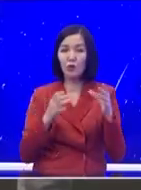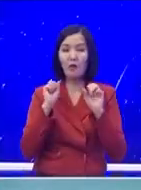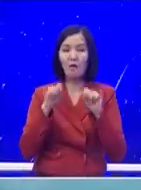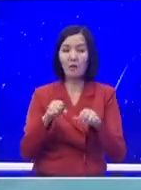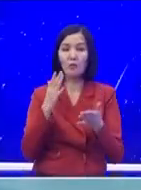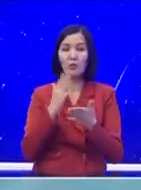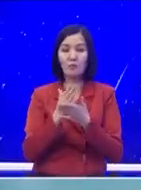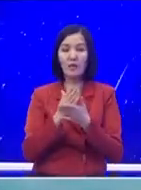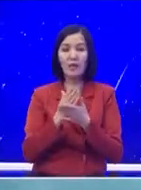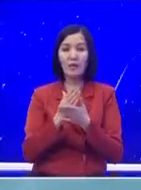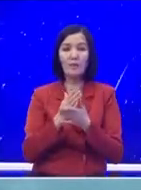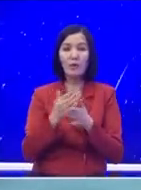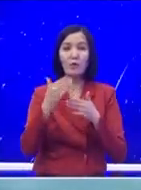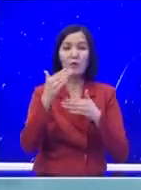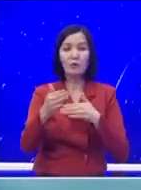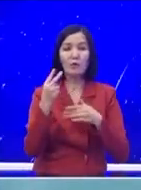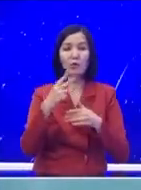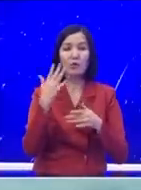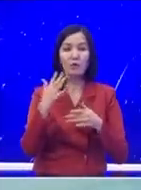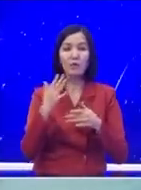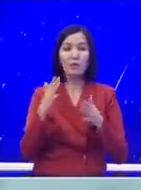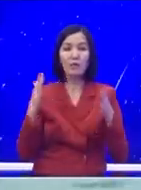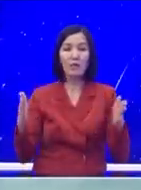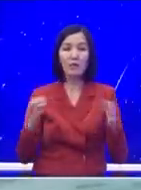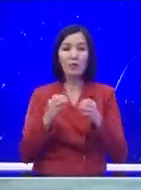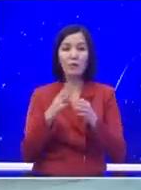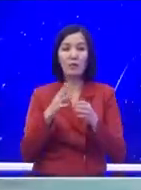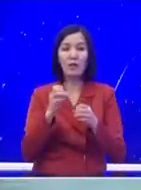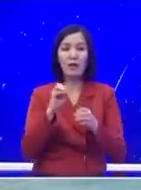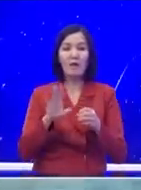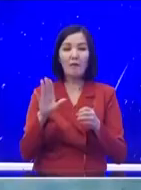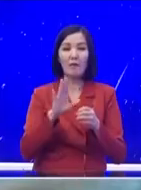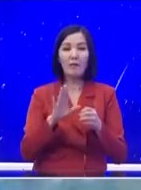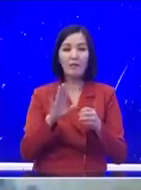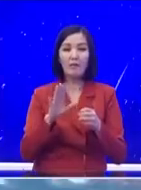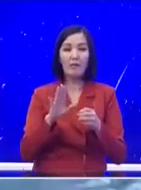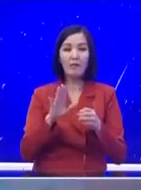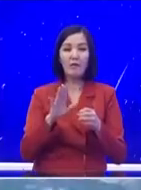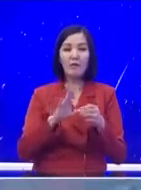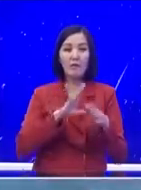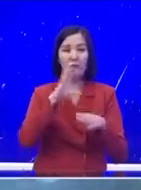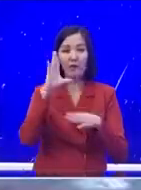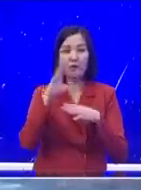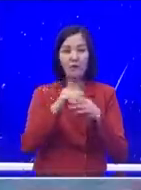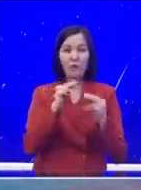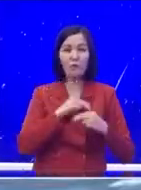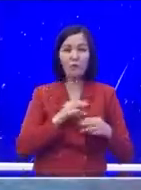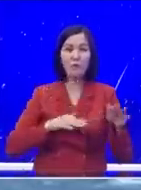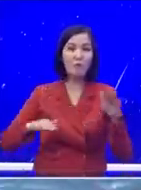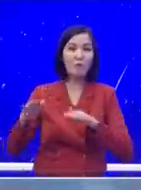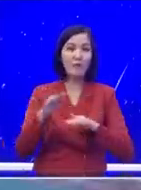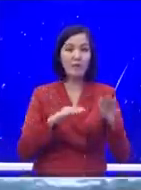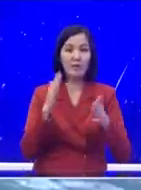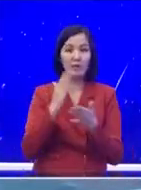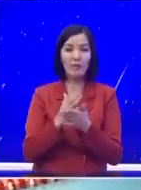мүмкіндіктері бар. Әрі мұнда ұзындығы 25, ені 15 метрлік евро стандартқа сай жыл бойы жұмыс істейтін бассейнде